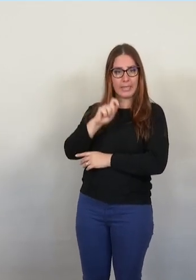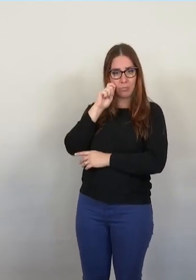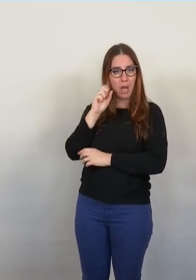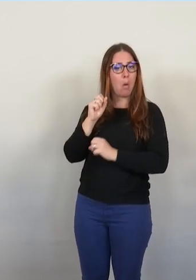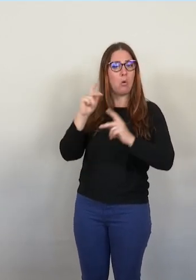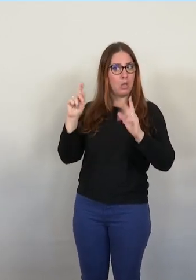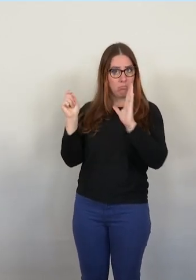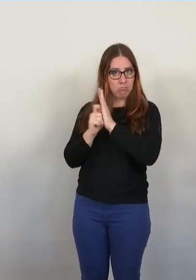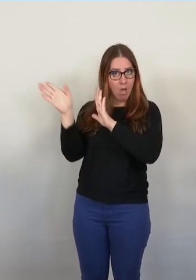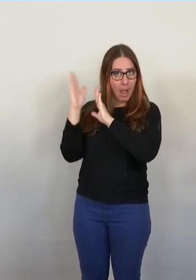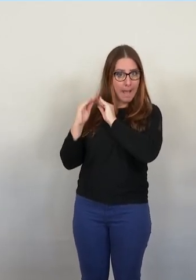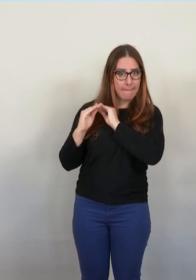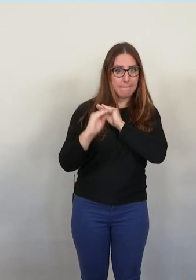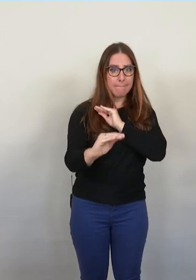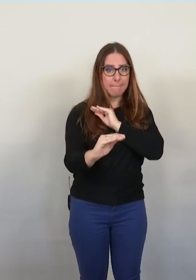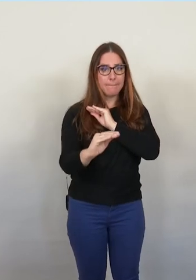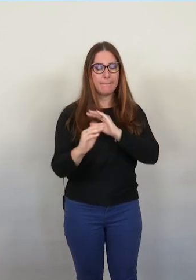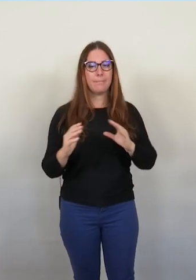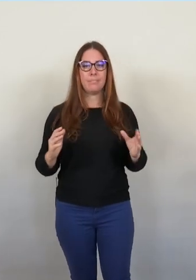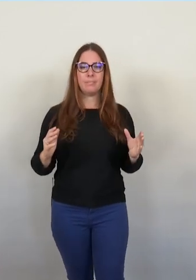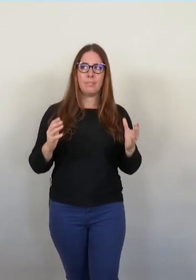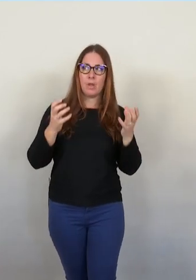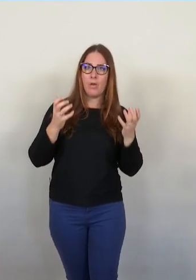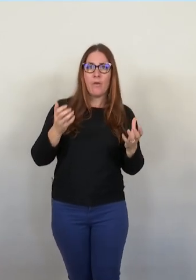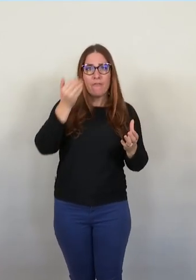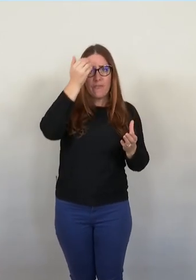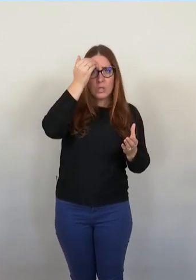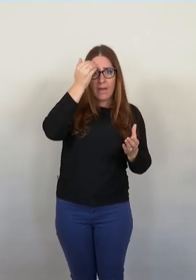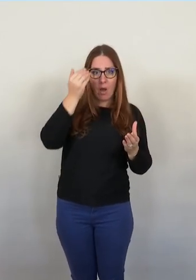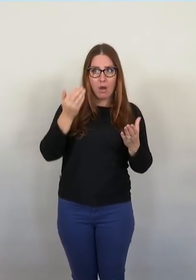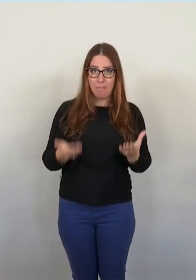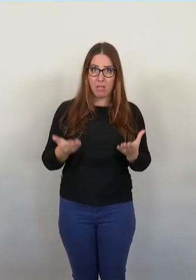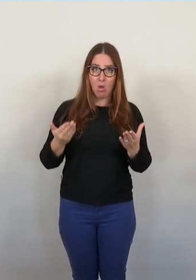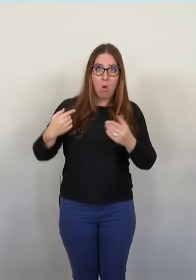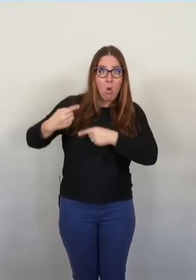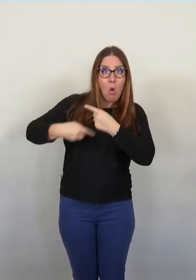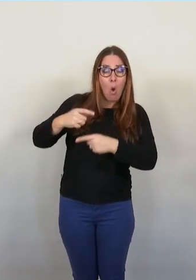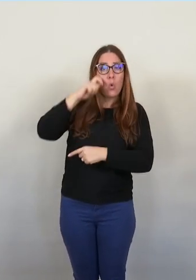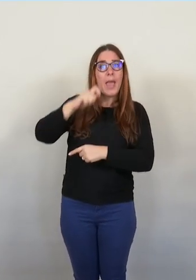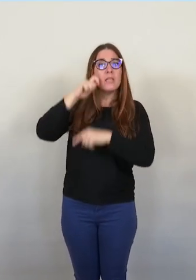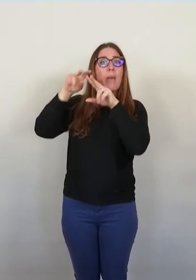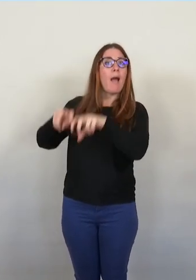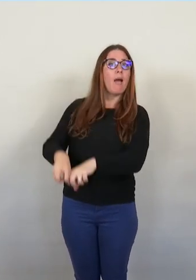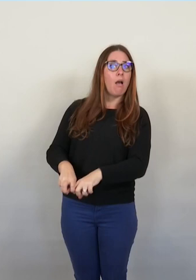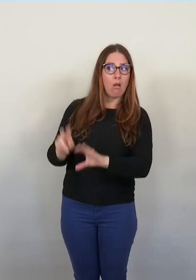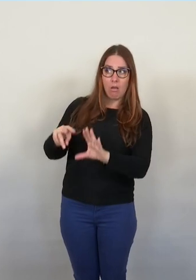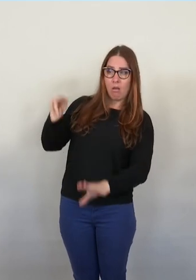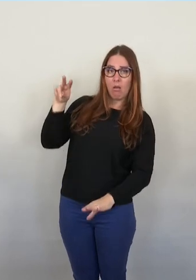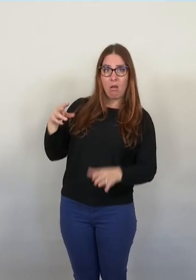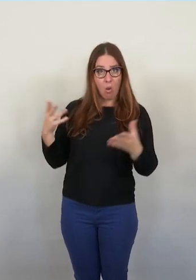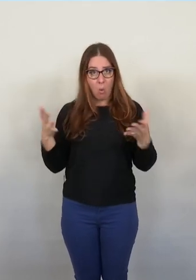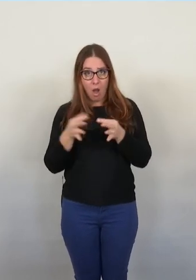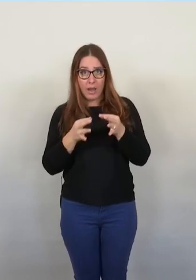n'a été avancé donc on aimerait savoir aujourd'hui où est-ce que l'on est l'expertise qui